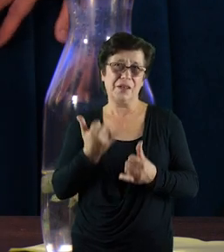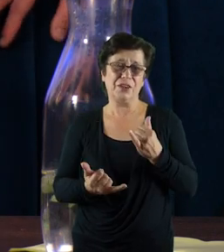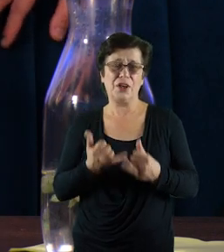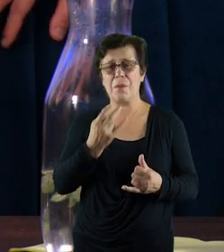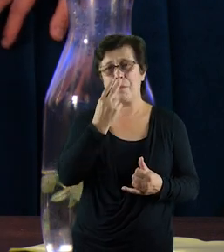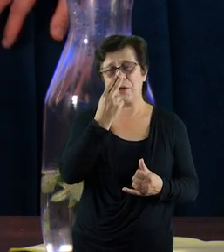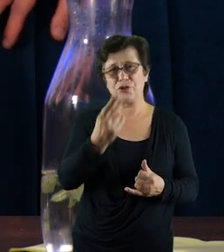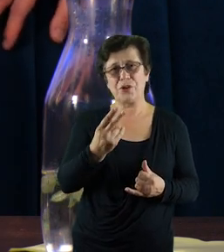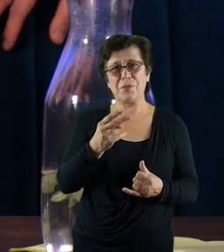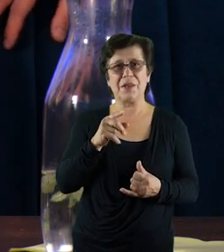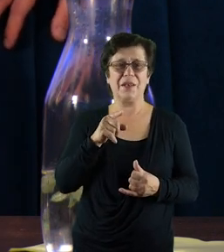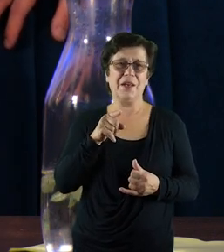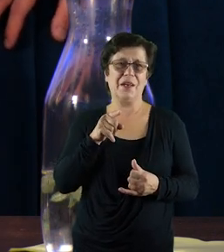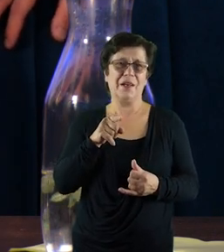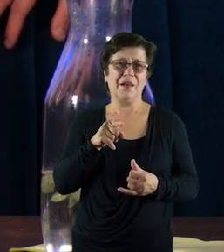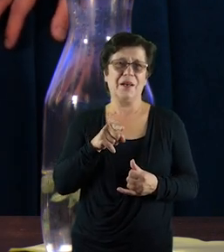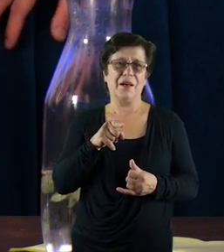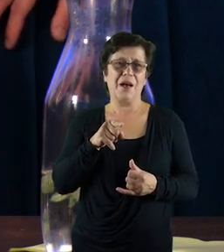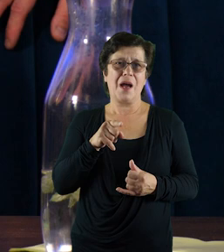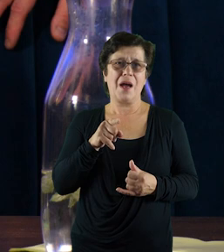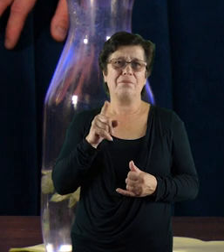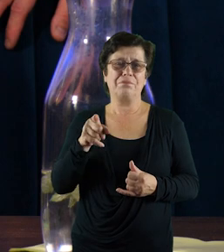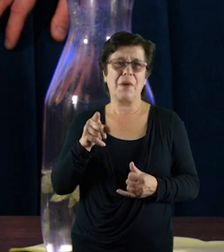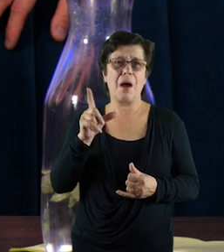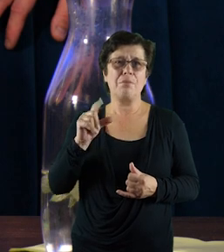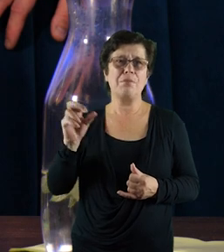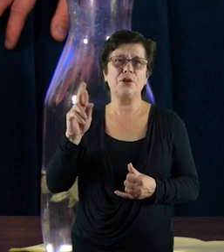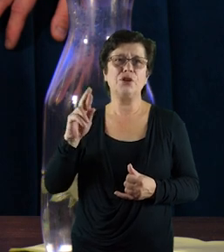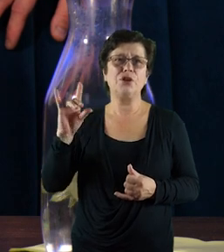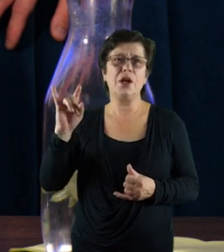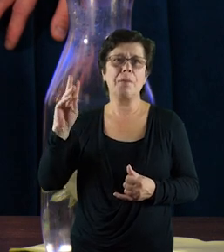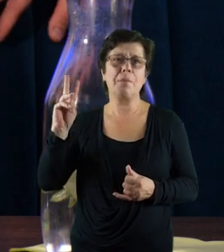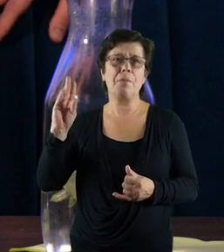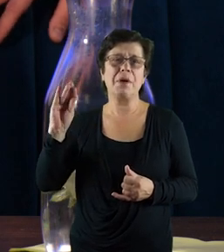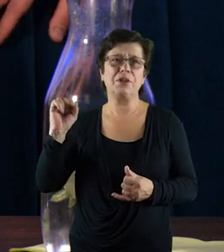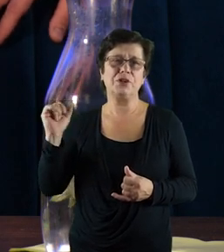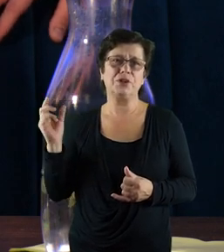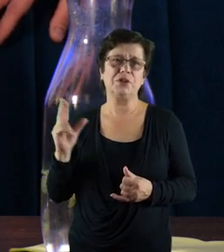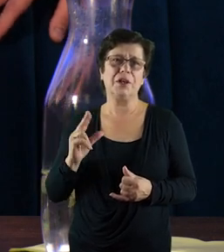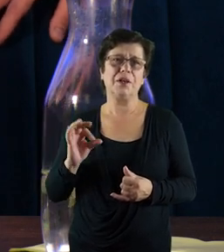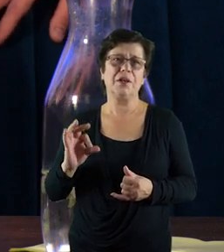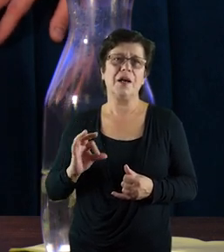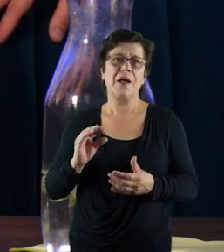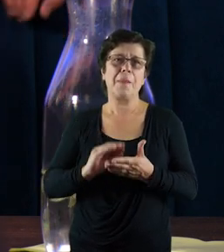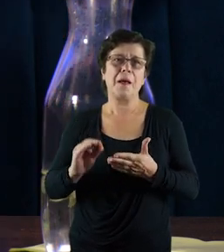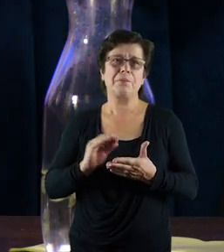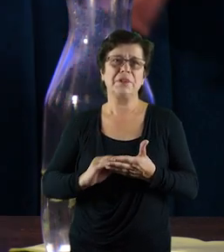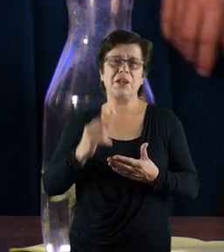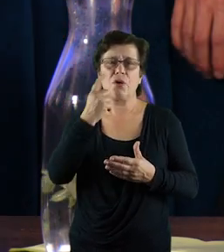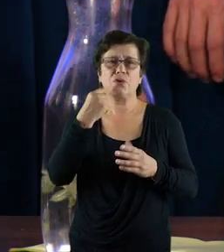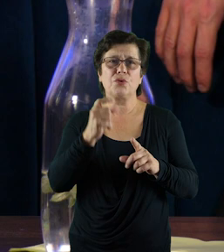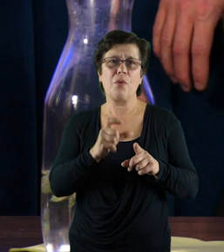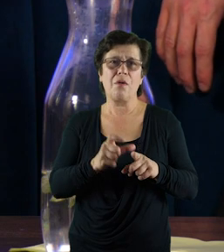popatrzymy na to, Przyboś kiedyś gdzieś zapisał wiersz, zapisał słowa Iżykowskiego, który powiedział, że